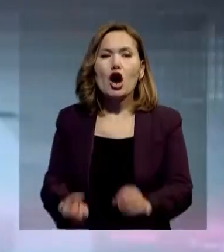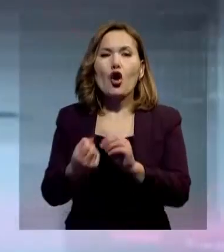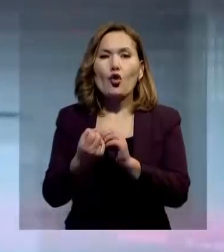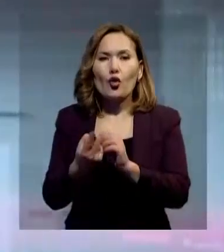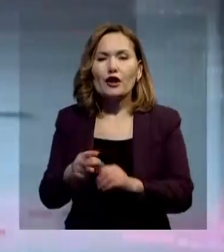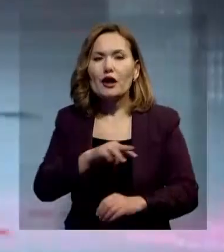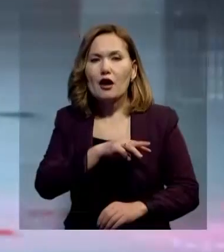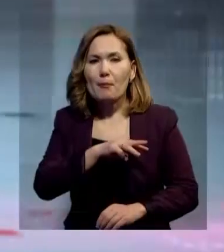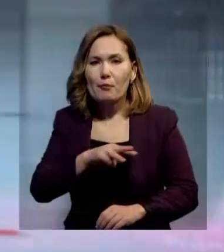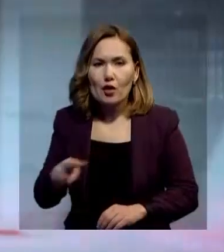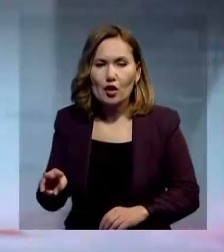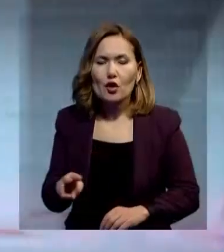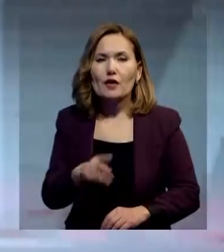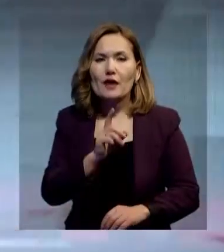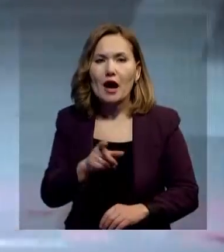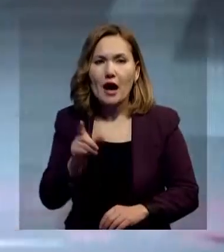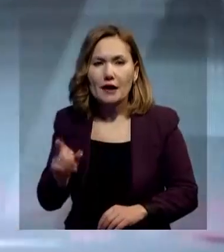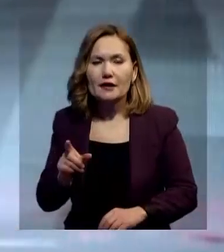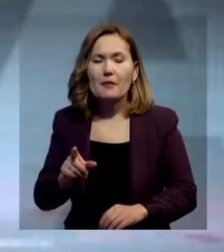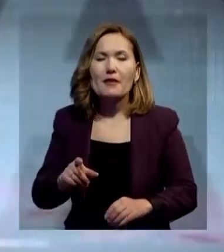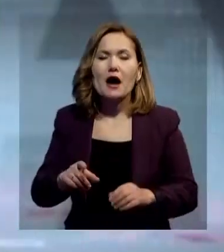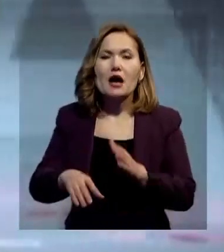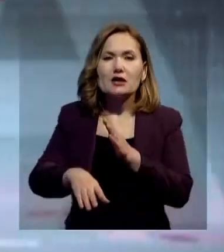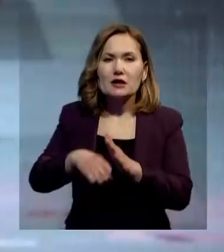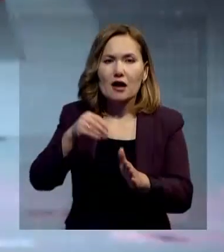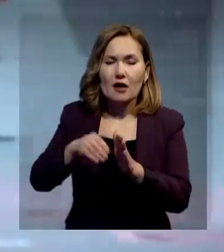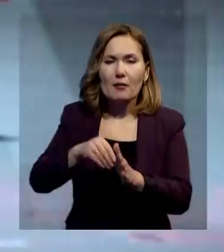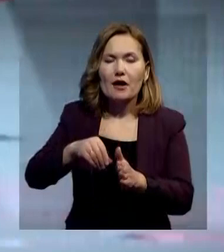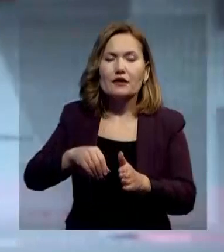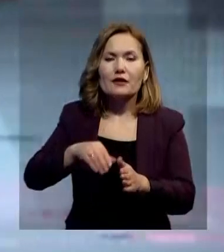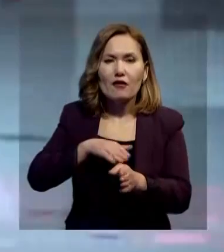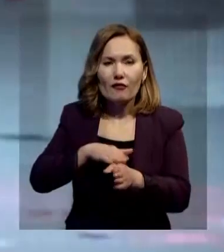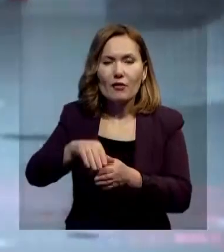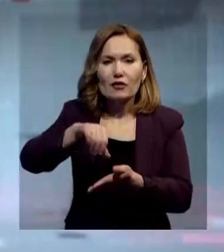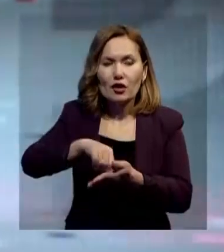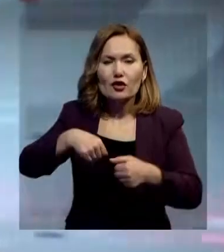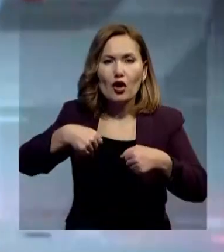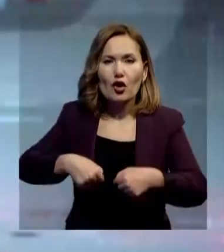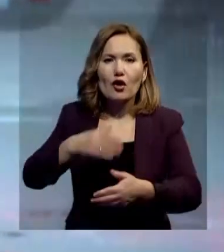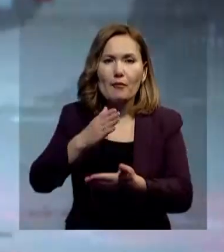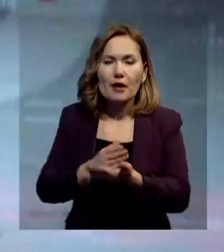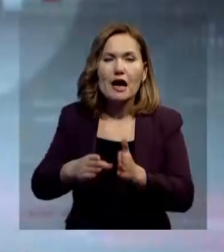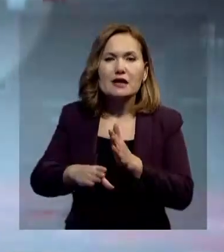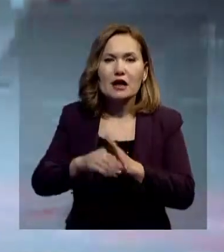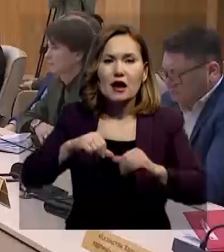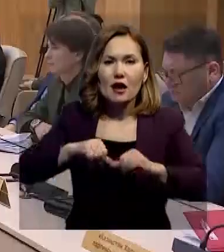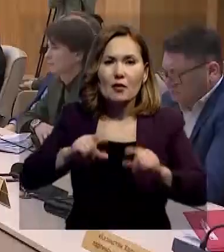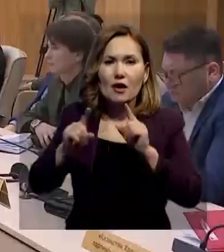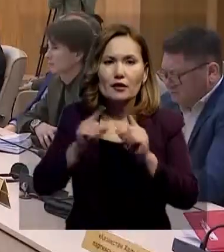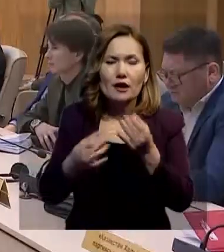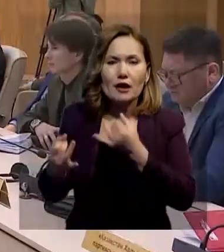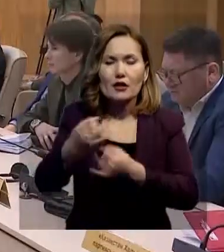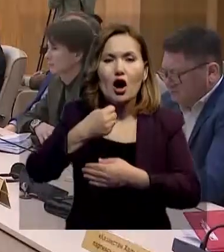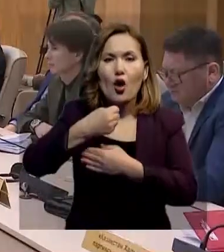12 миллионға жуық азаматтың алдағы мәжіліс сайлауында таңдау жасауға құқығы бар. Бұл туралы Орталық сайлау комиссиясының отырысында мәлім болды. Орталық